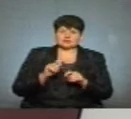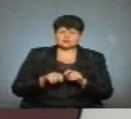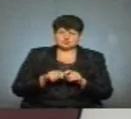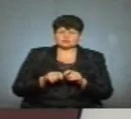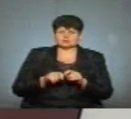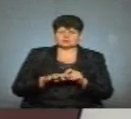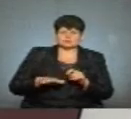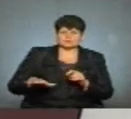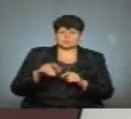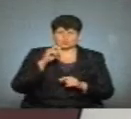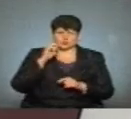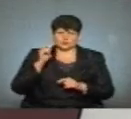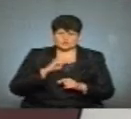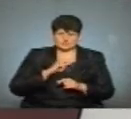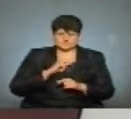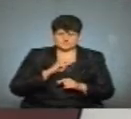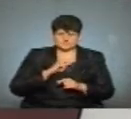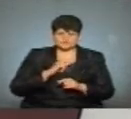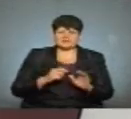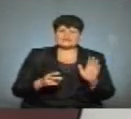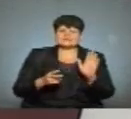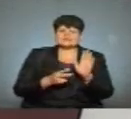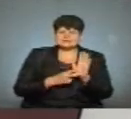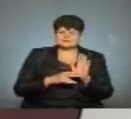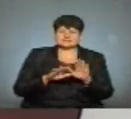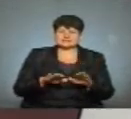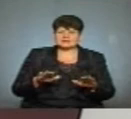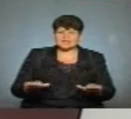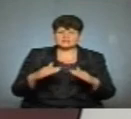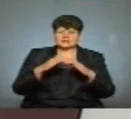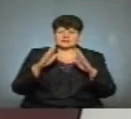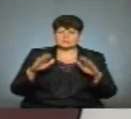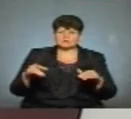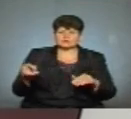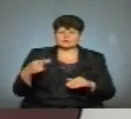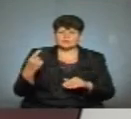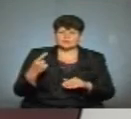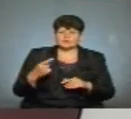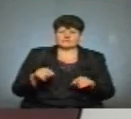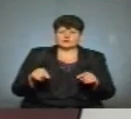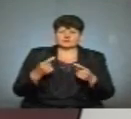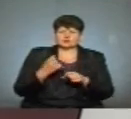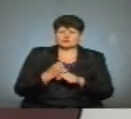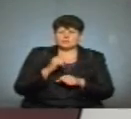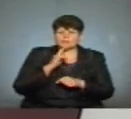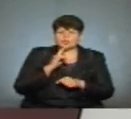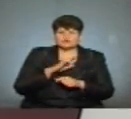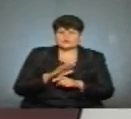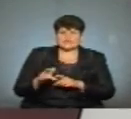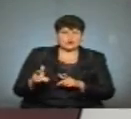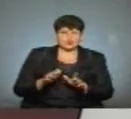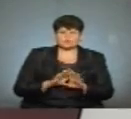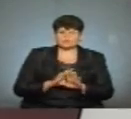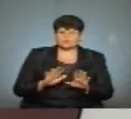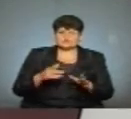Україні території. 7 дитячих таборів Тернопільщини відновити роботу поки що не готові. Про це розповів начальник